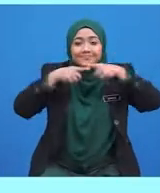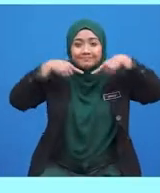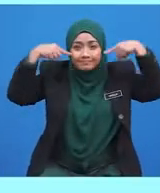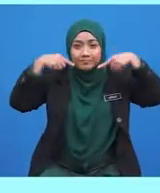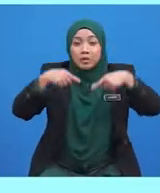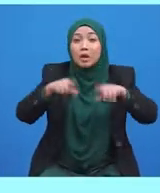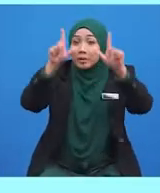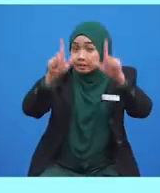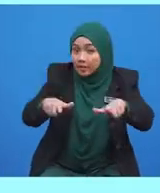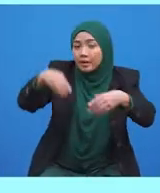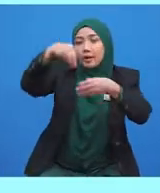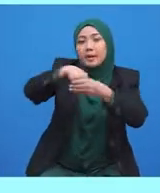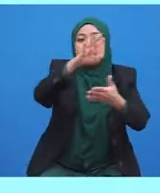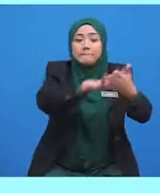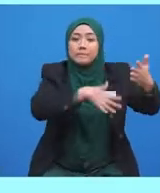jadual.